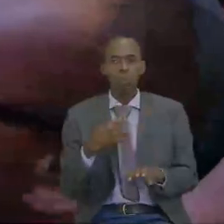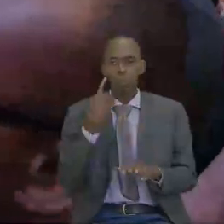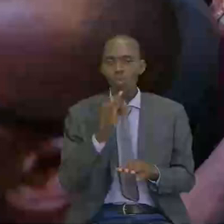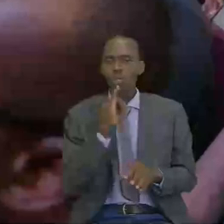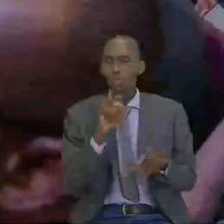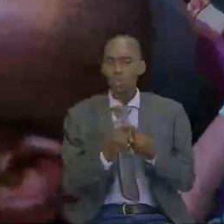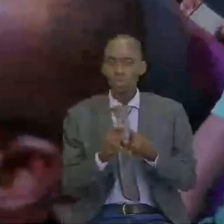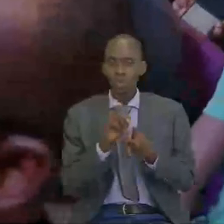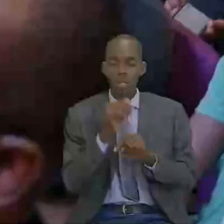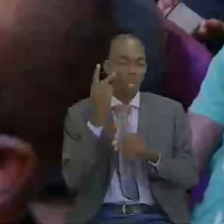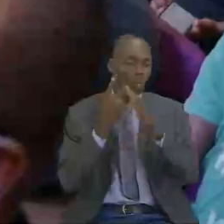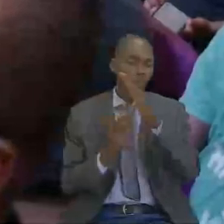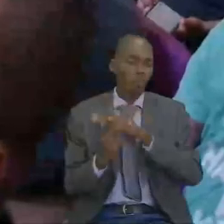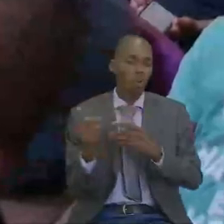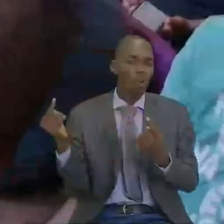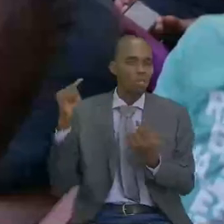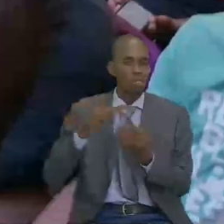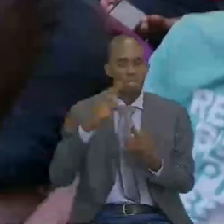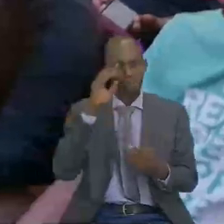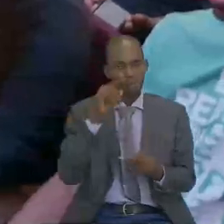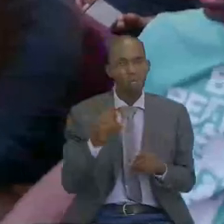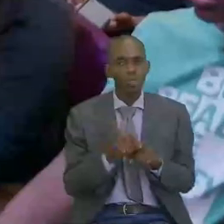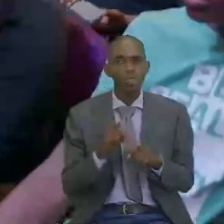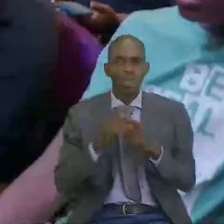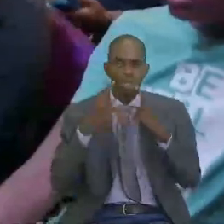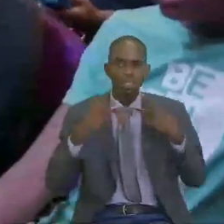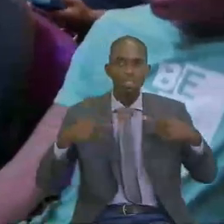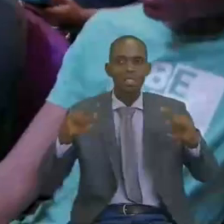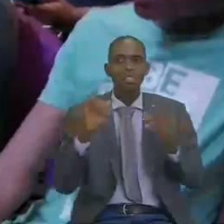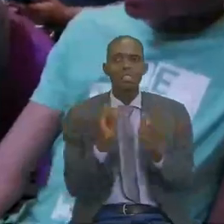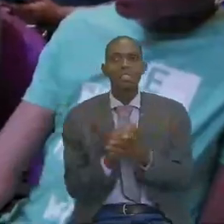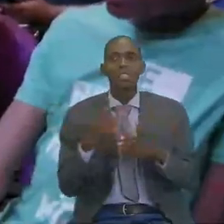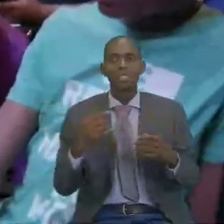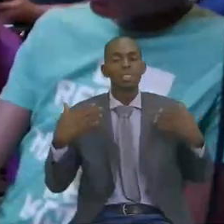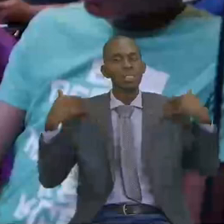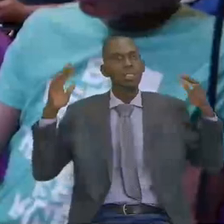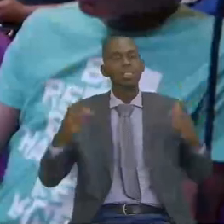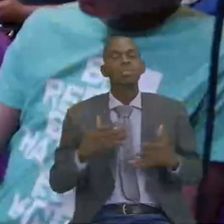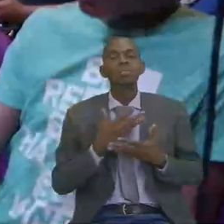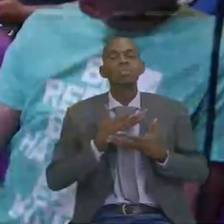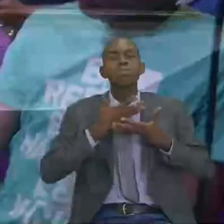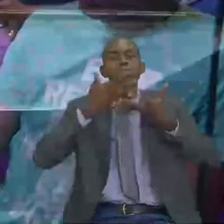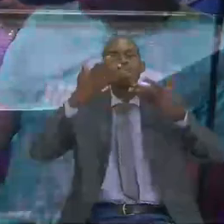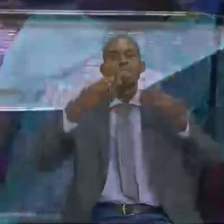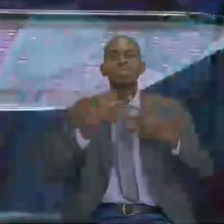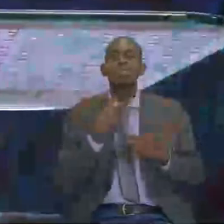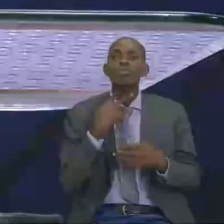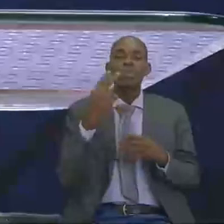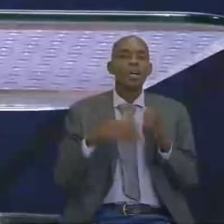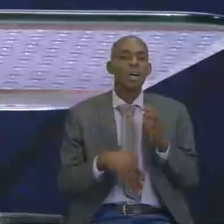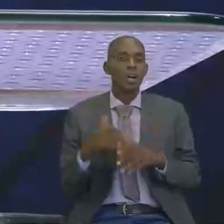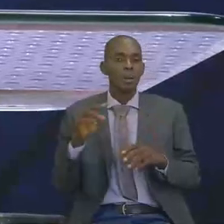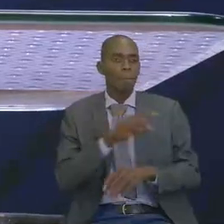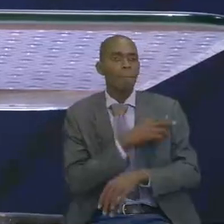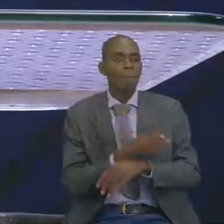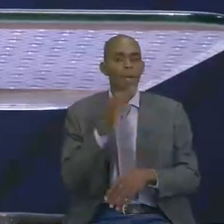que tous aient déclaré que l'ange aussi a crié d'une qui